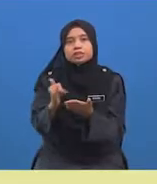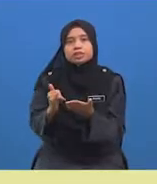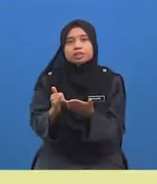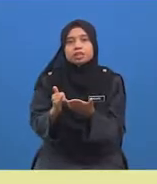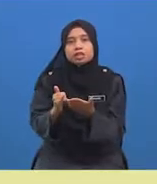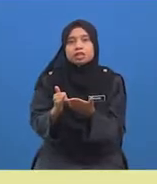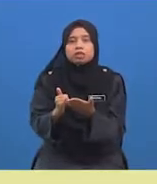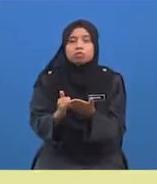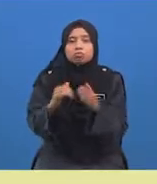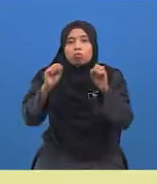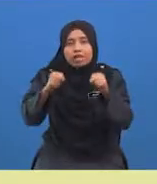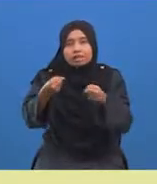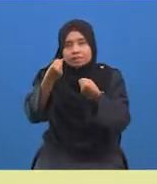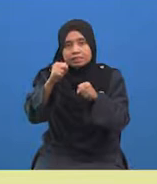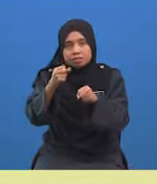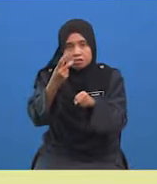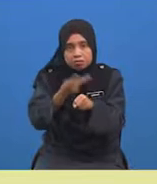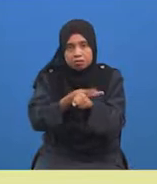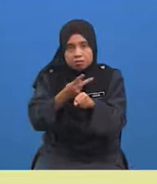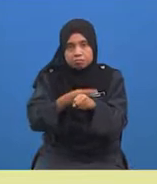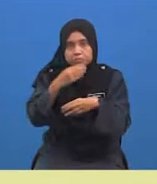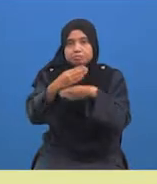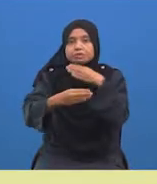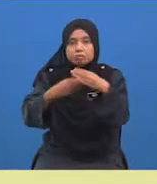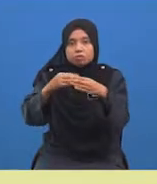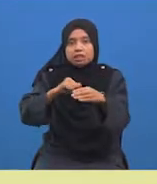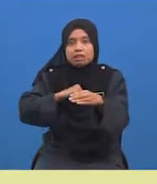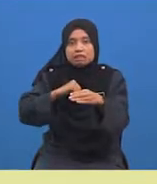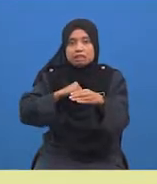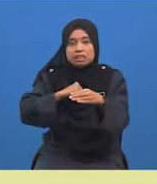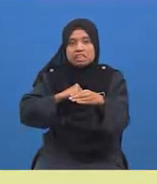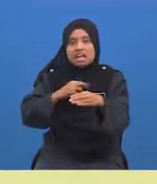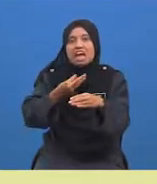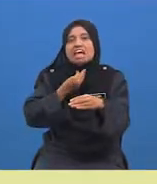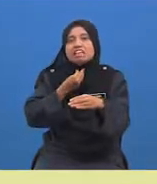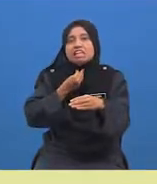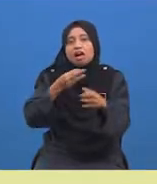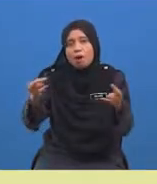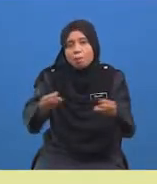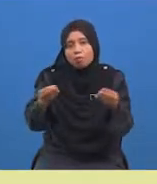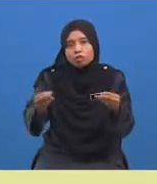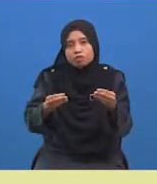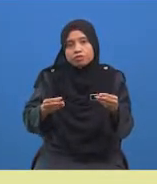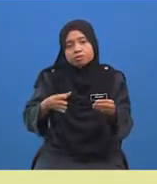Pihak organisasi juga boleh menyediakan kursus pembangunan diri, etika, motivasi dan sebagainya.